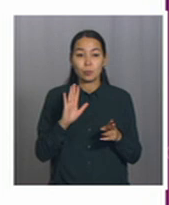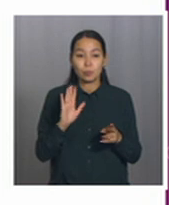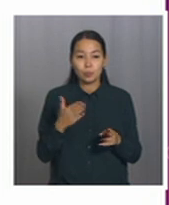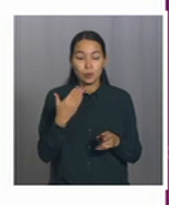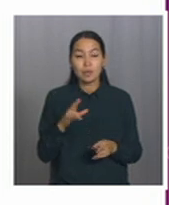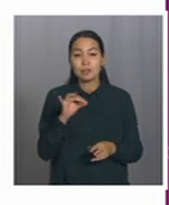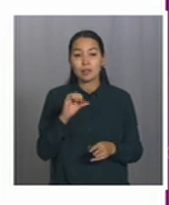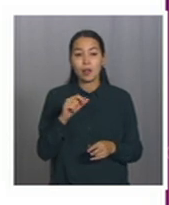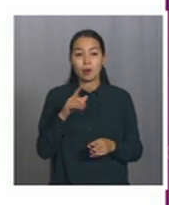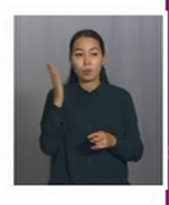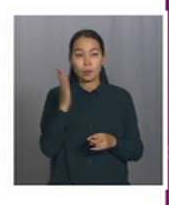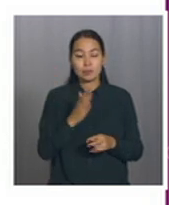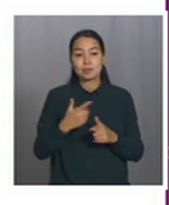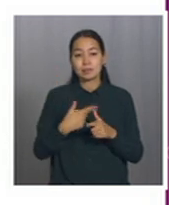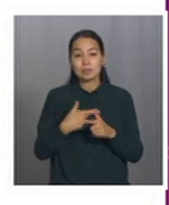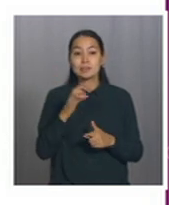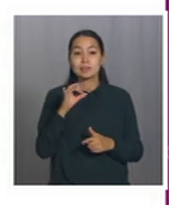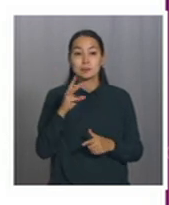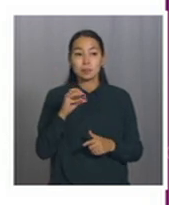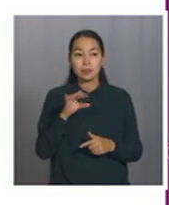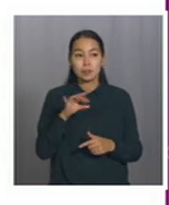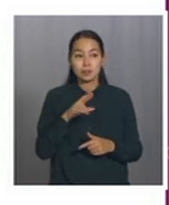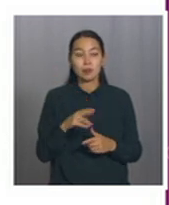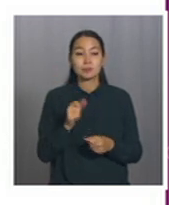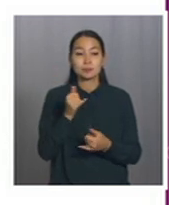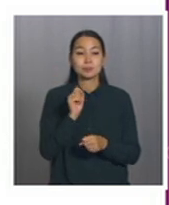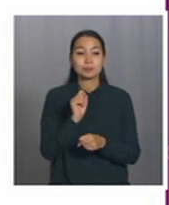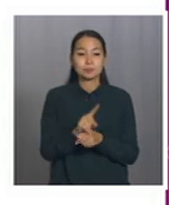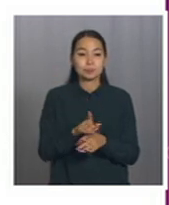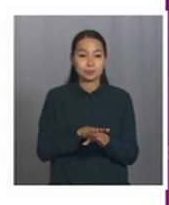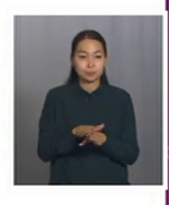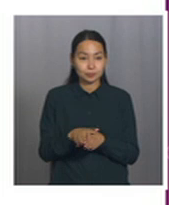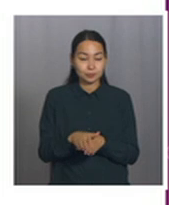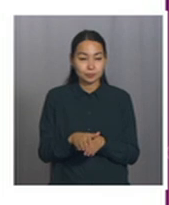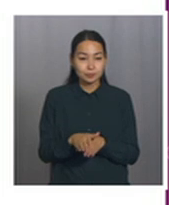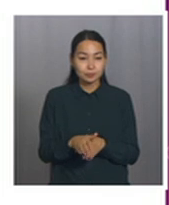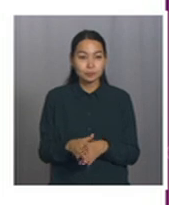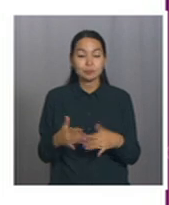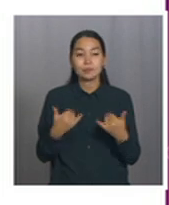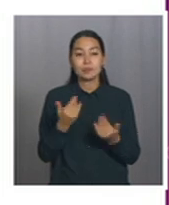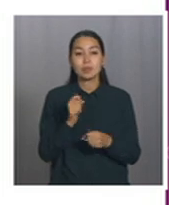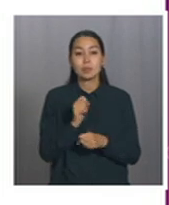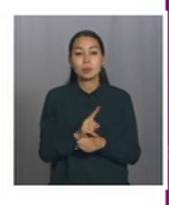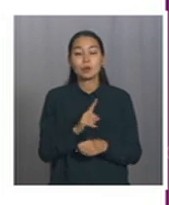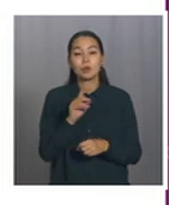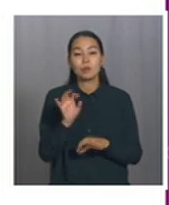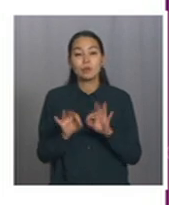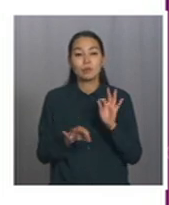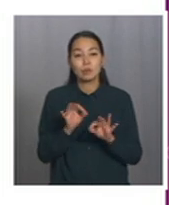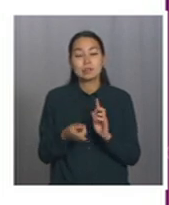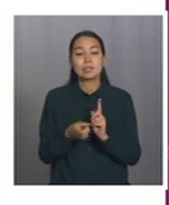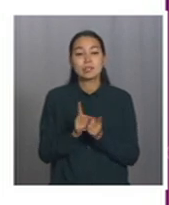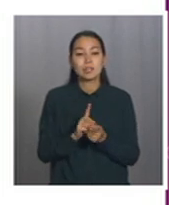кезде симметриялы болады. Берілген тапсырманы орындайық. Берілген функцияға кері функцияны